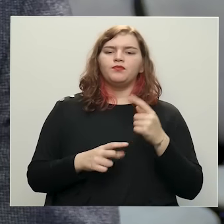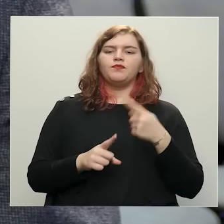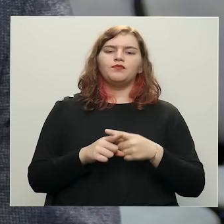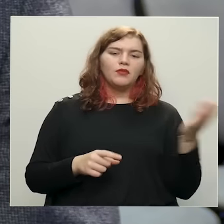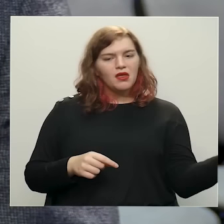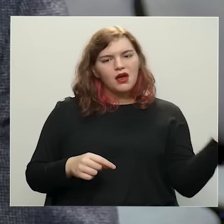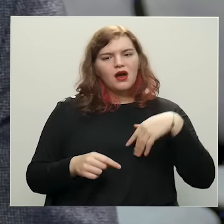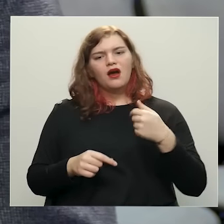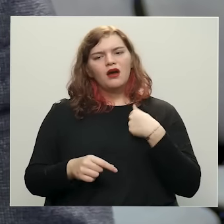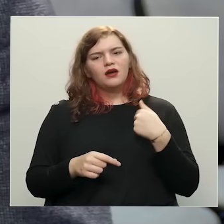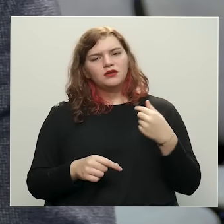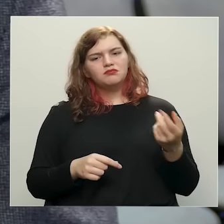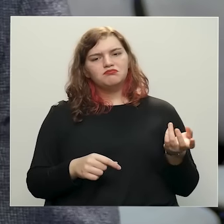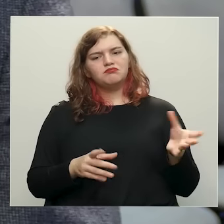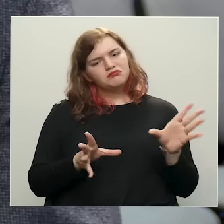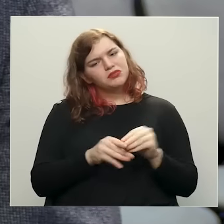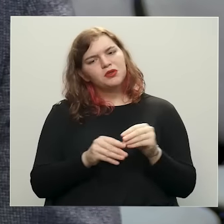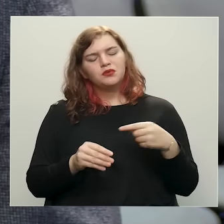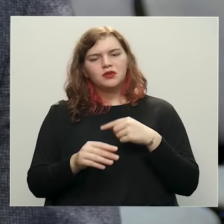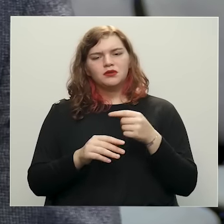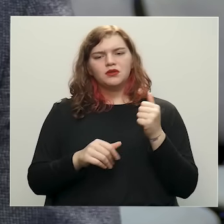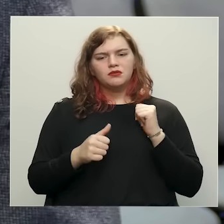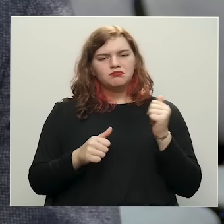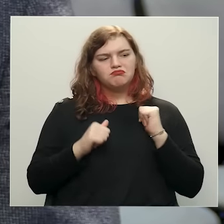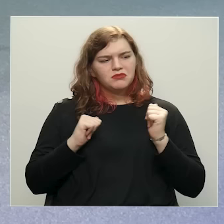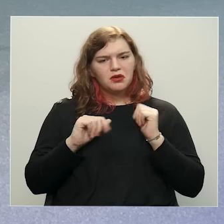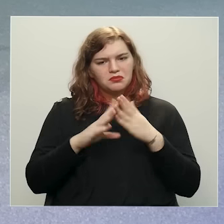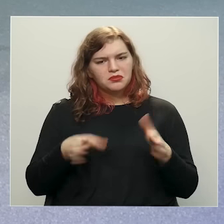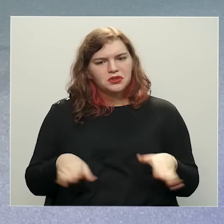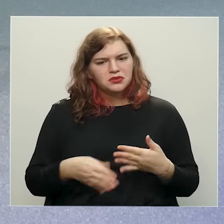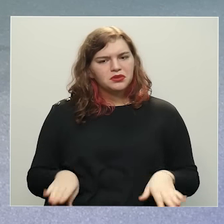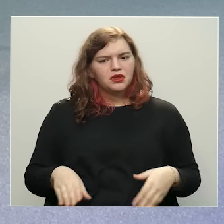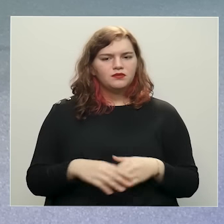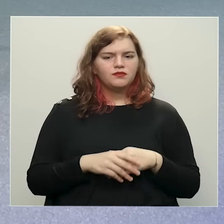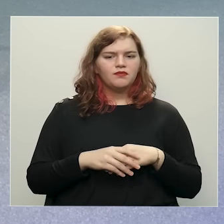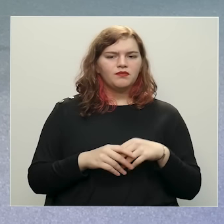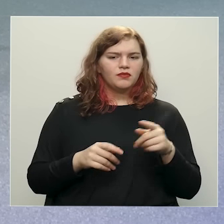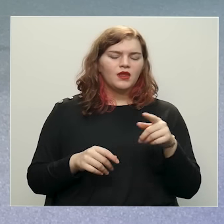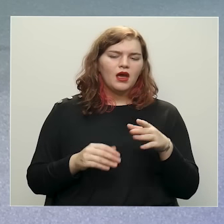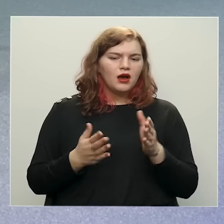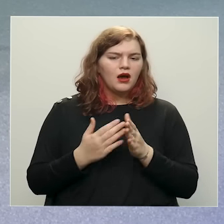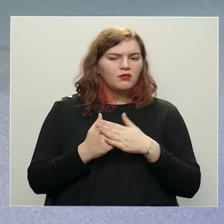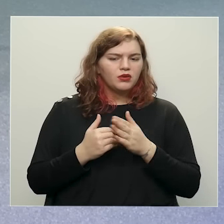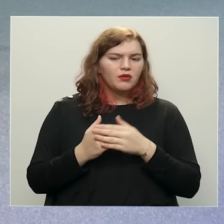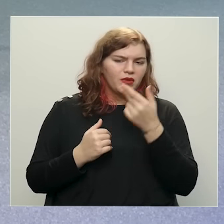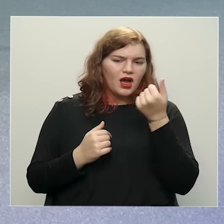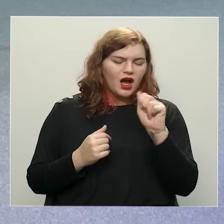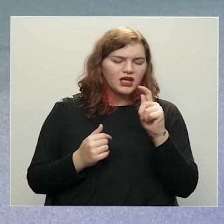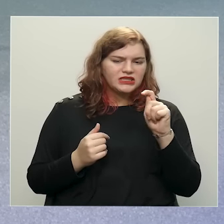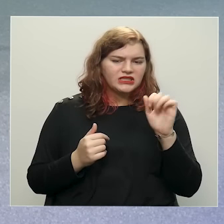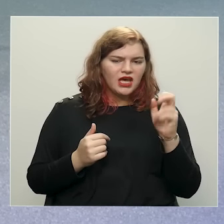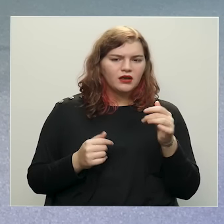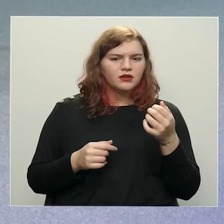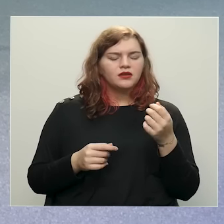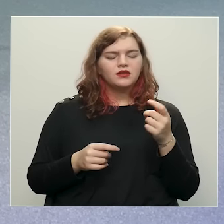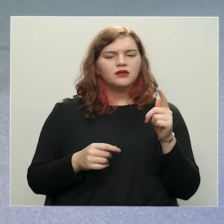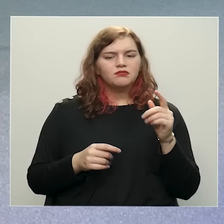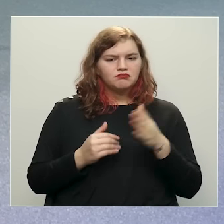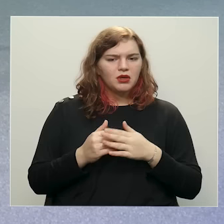Manicu, nu vrei să vii cu mine, uite așa, așa, așa. Tabăra Brădățel e aproape de Hațeg. Da. 20 și ceva de kilometri de